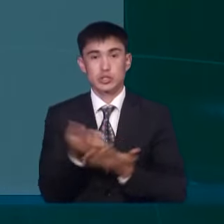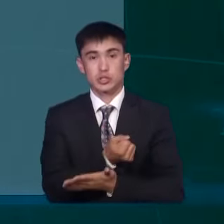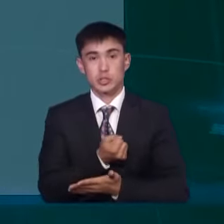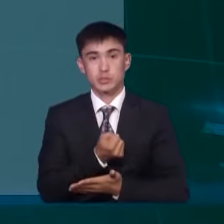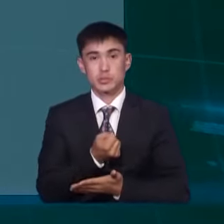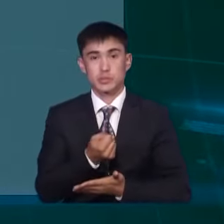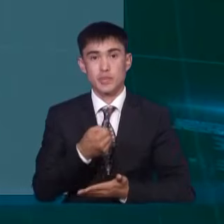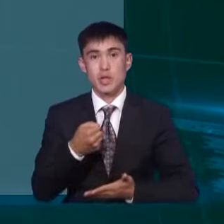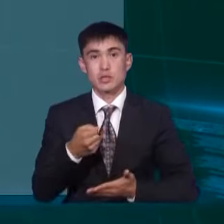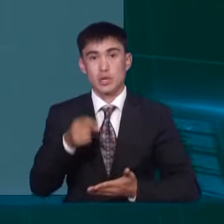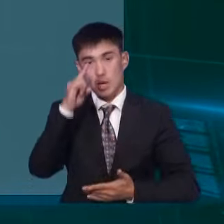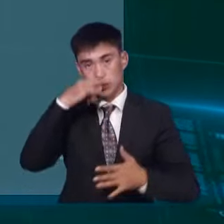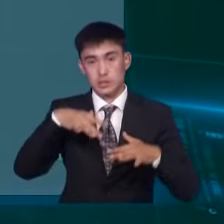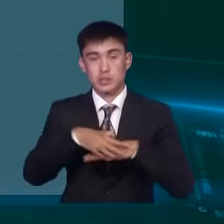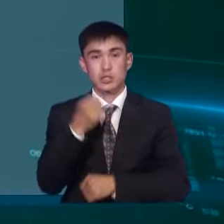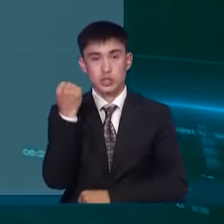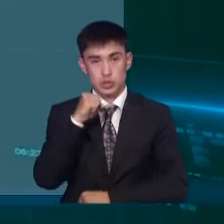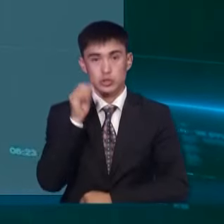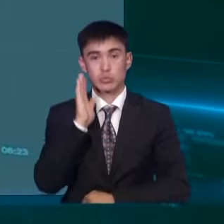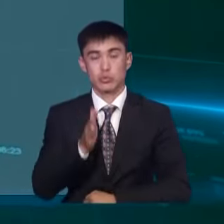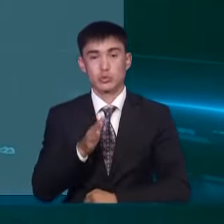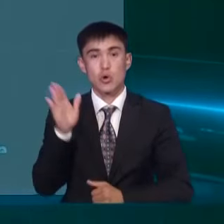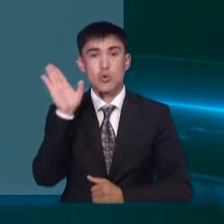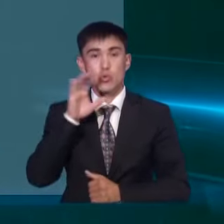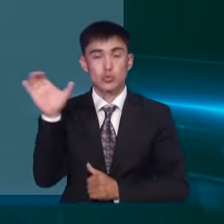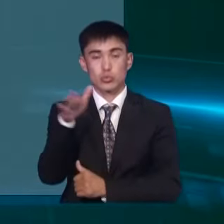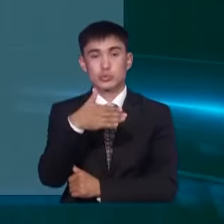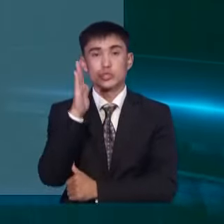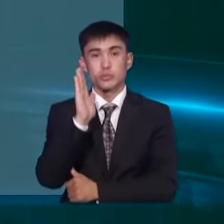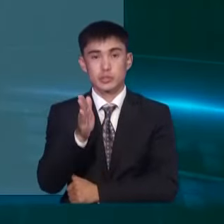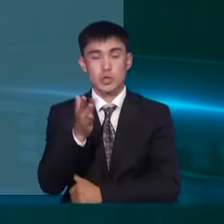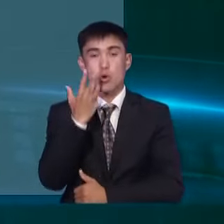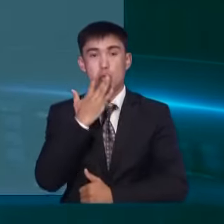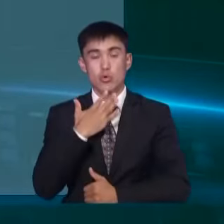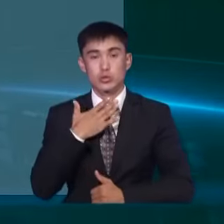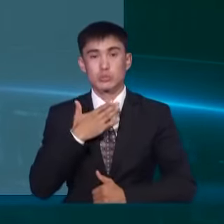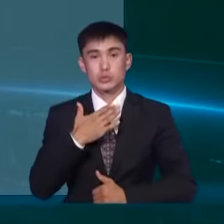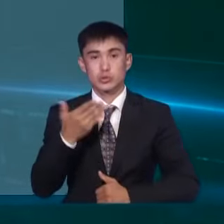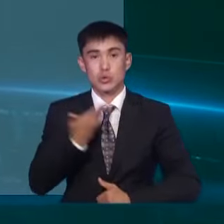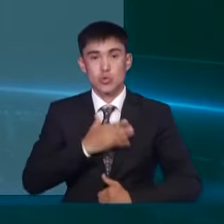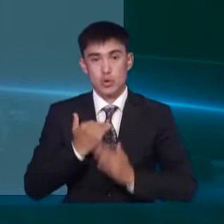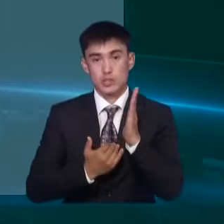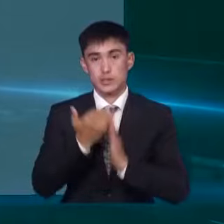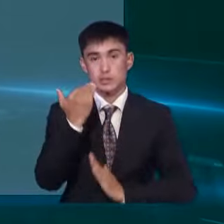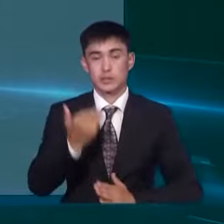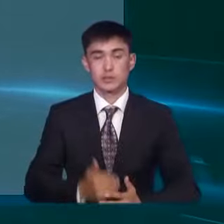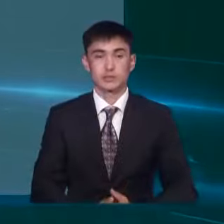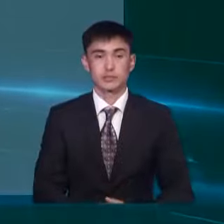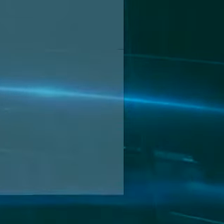жетістіктеріңіз тұтас Қазақстанның жеңісі болмақ. Көк туымыз желбіресе, ұлтымыздың рухы асқақтайды.